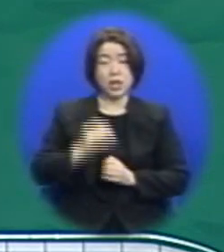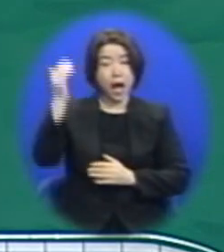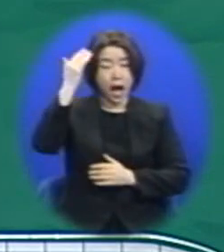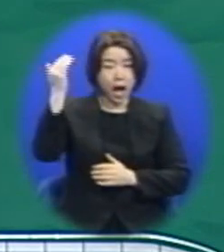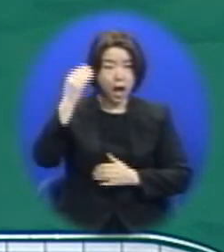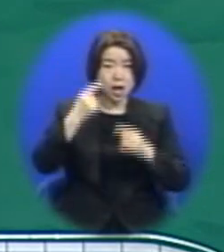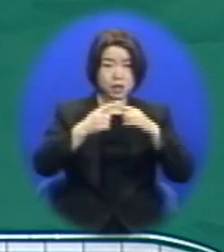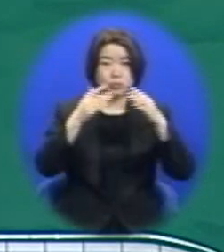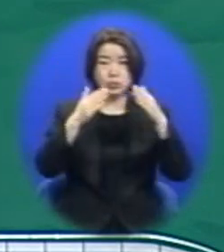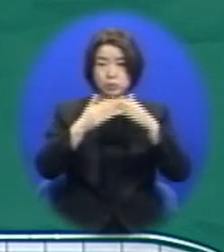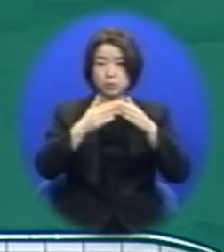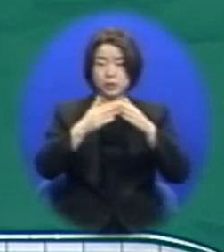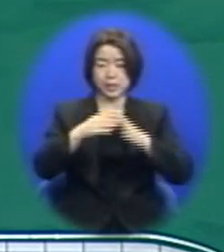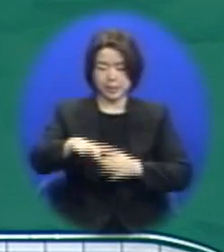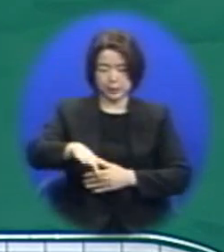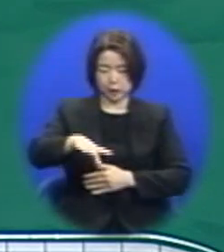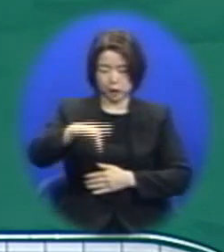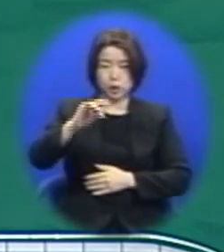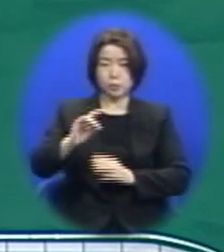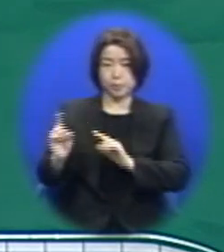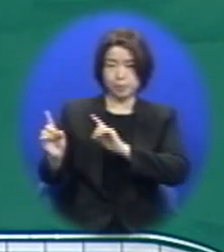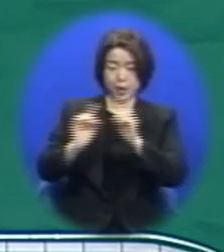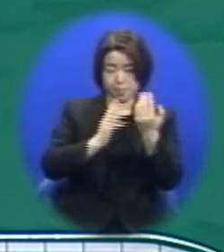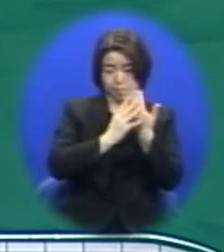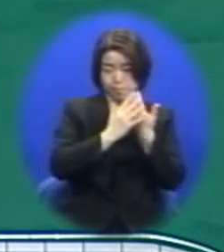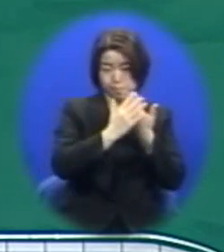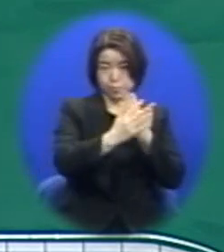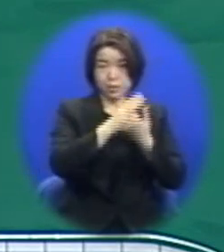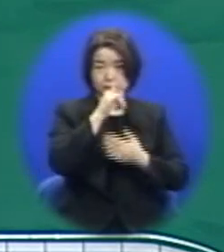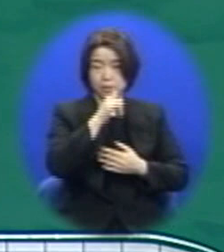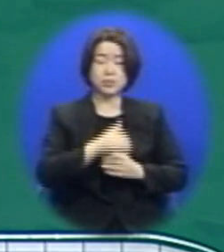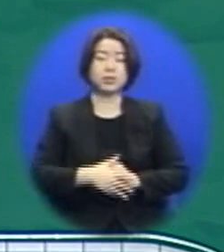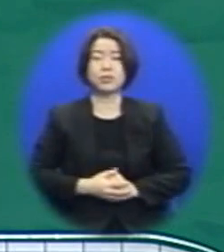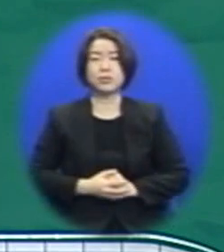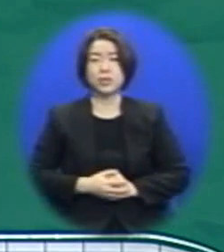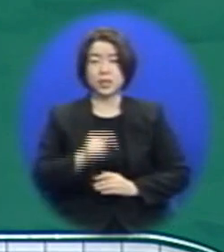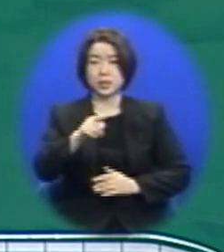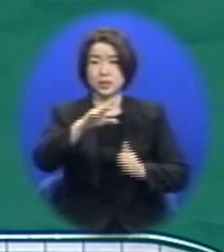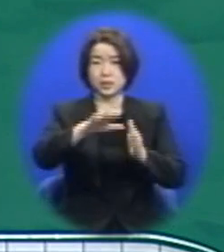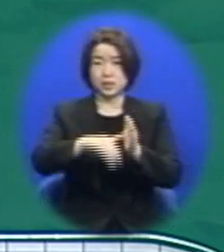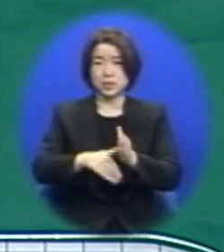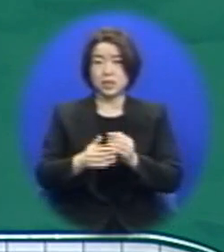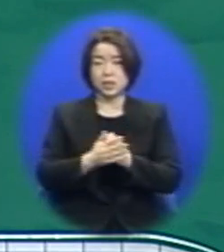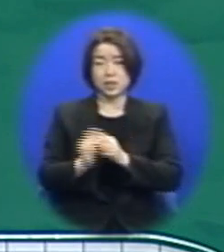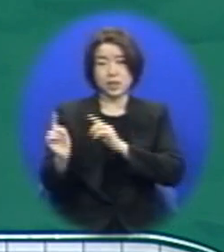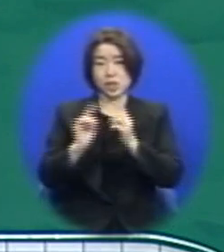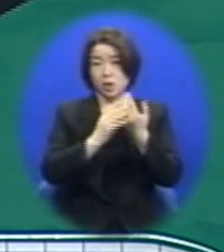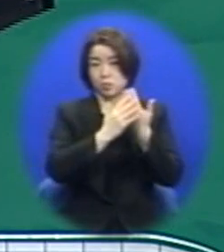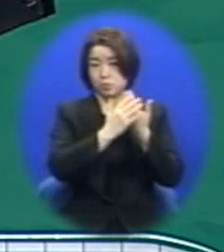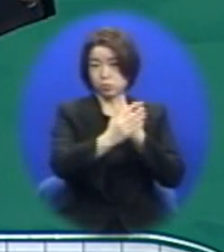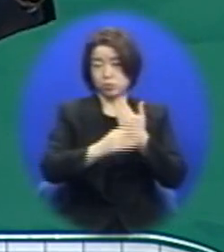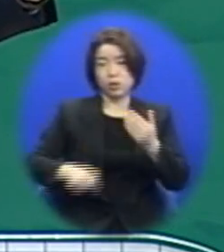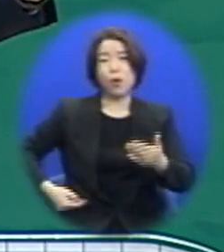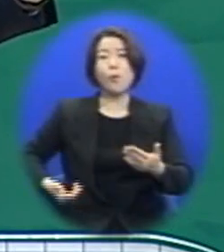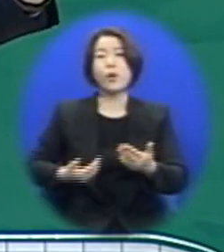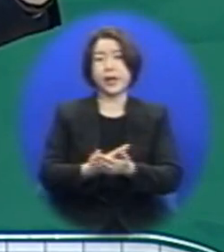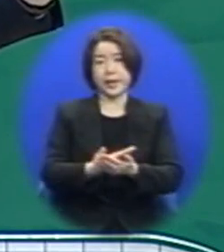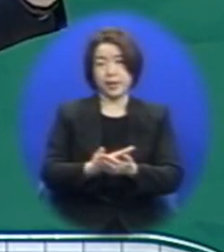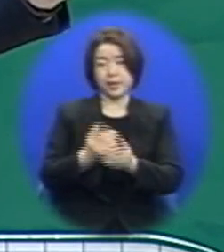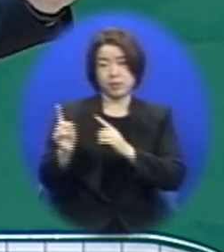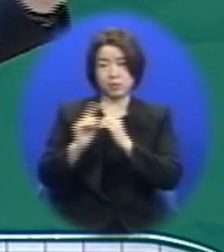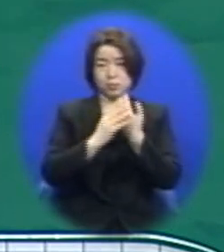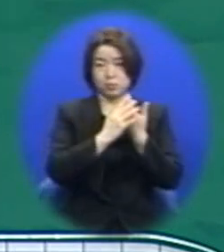한국교회 초창기에 부흥이 있었습니다. 그때 부흥은 회개의